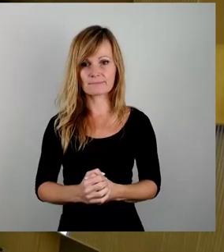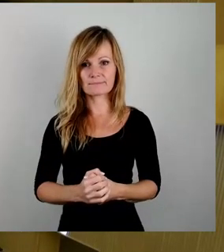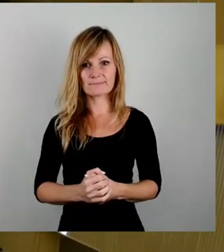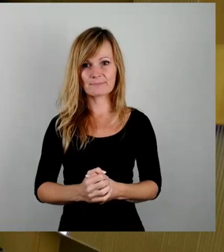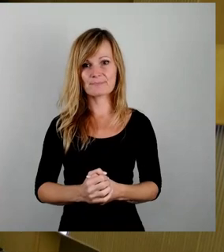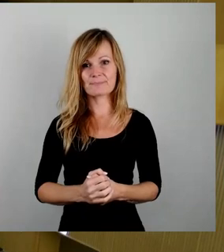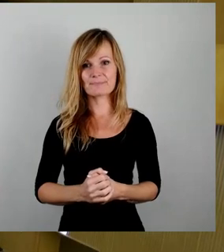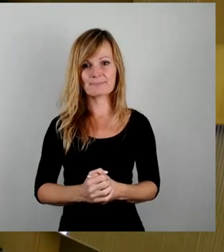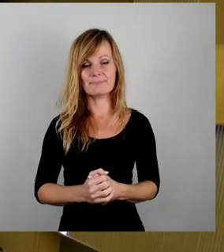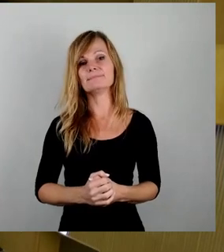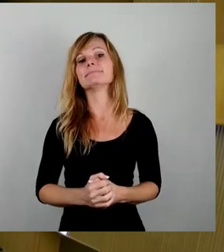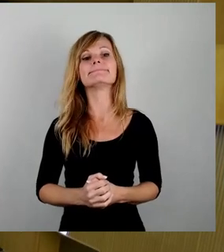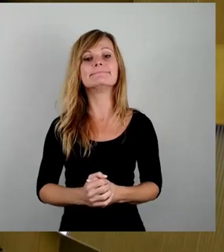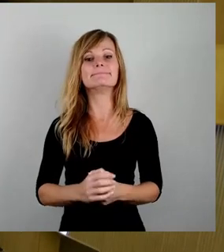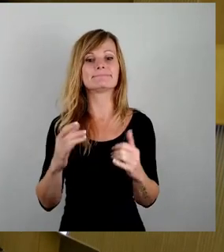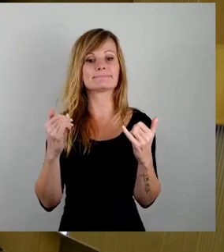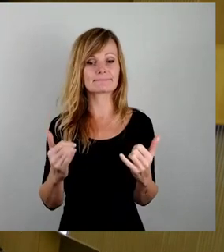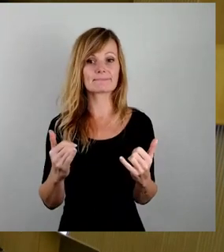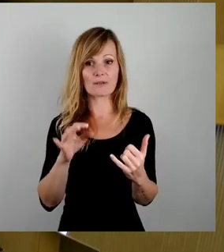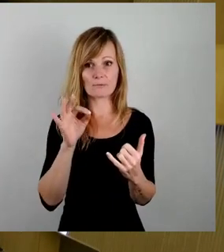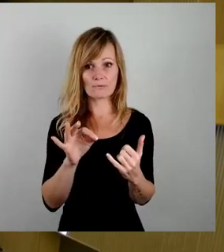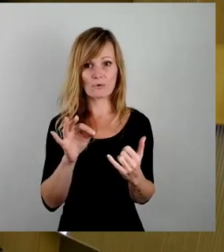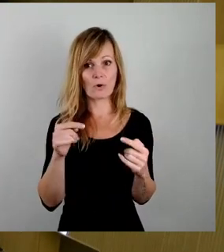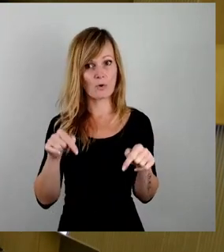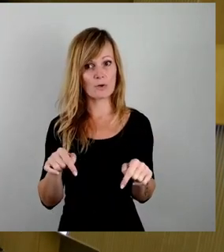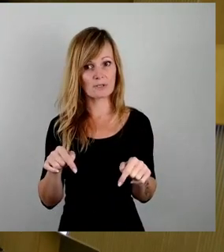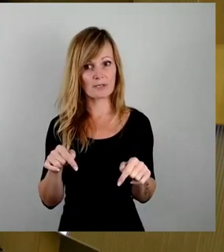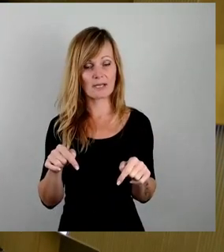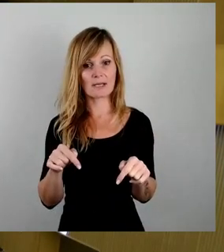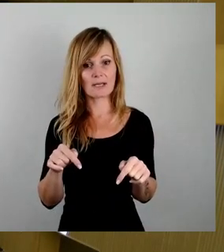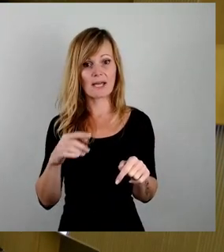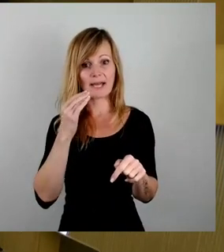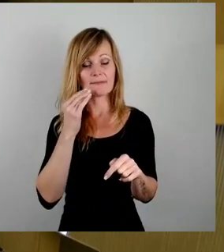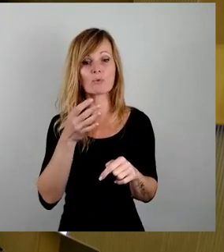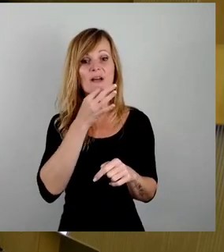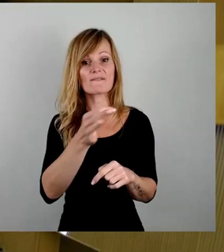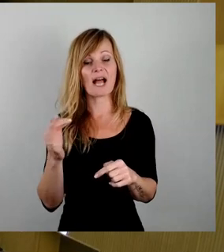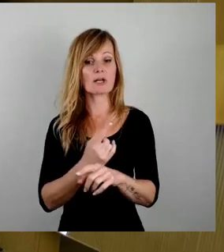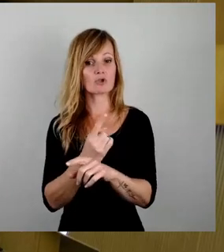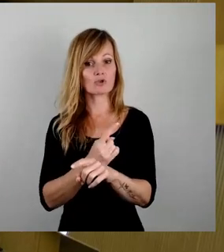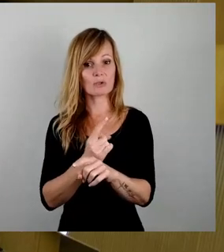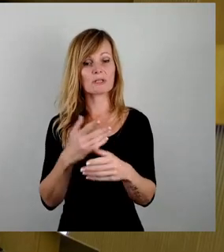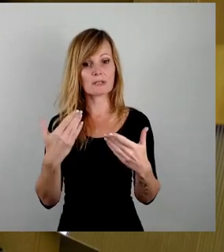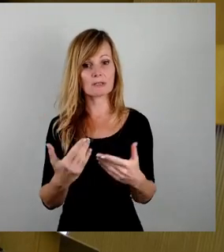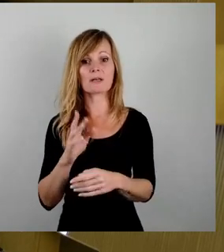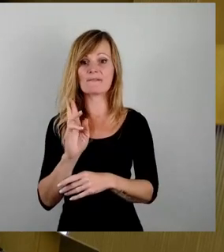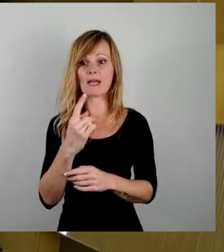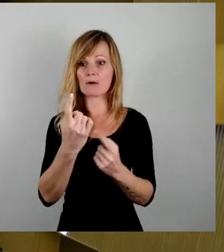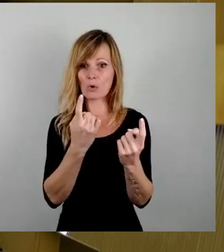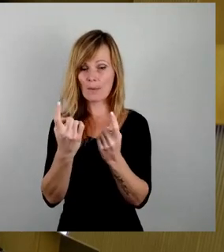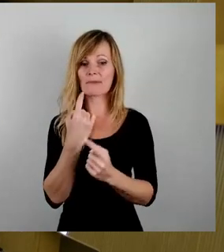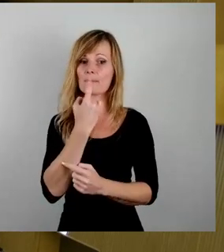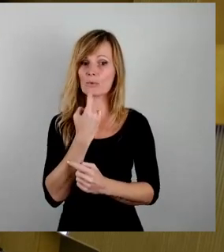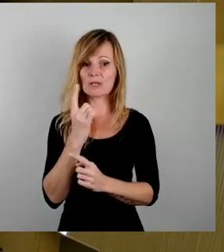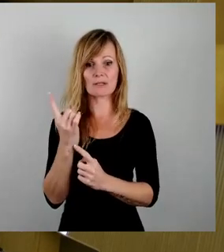So, damit haben wir für heute die Einwohnerfragestunde, zumindest in denen, die mündlich vorgetragen werden, abgeschlossen. Wie gesagt,